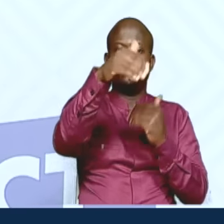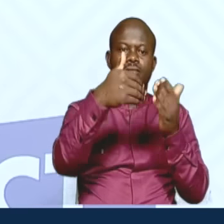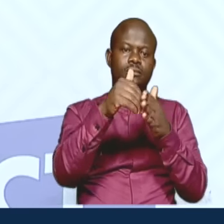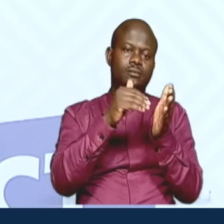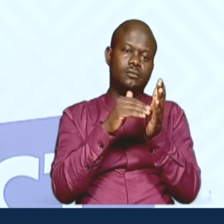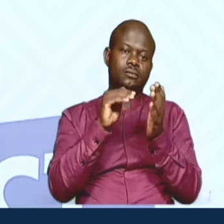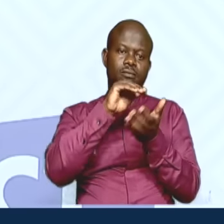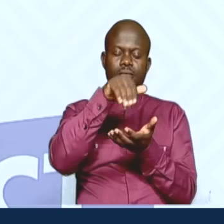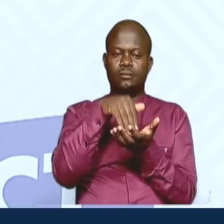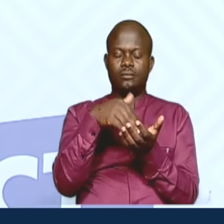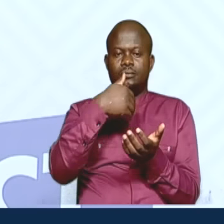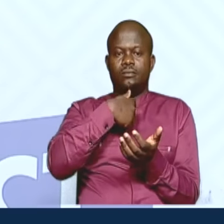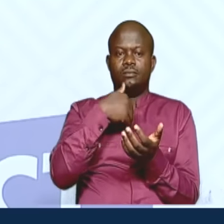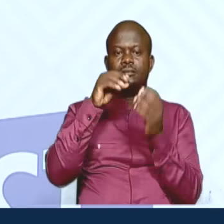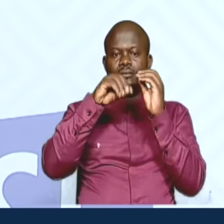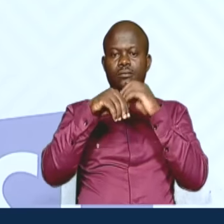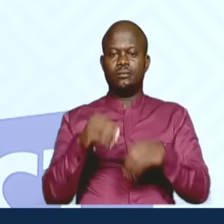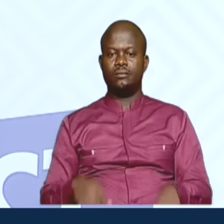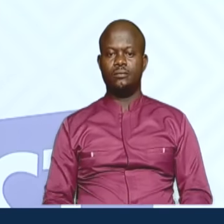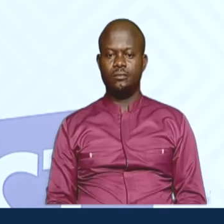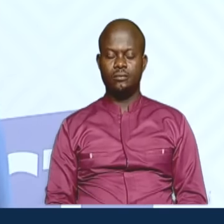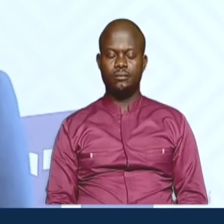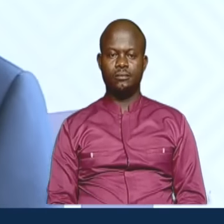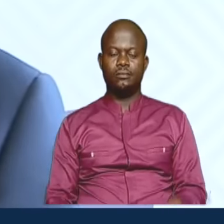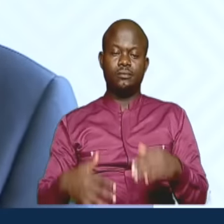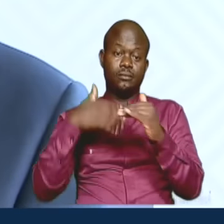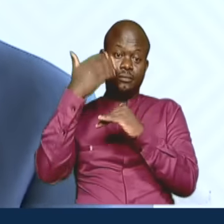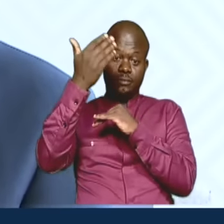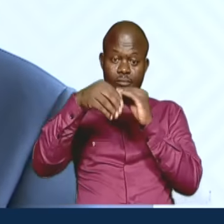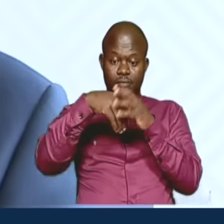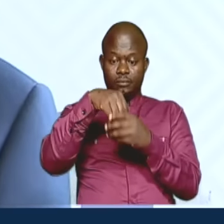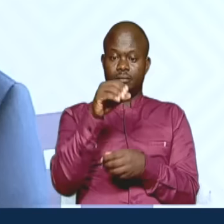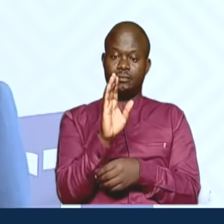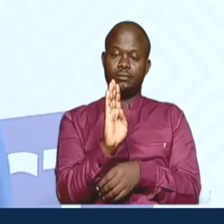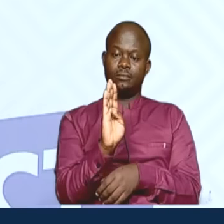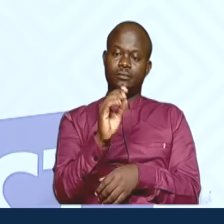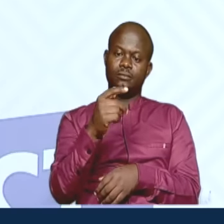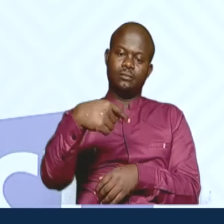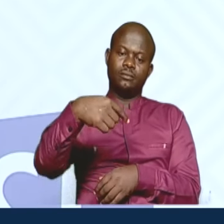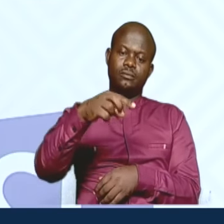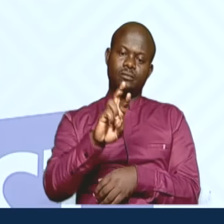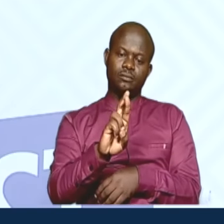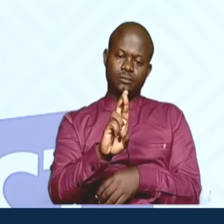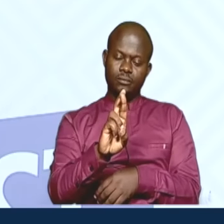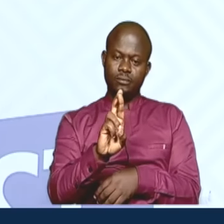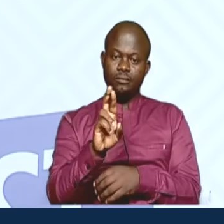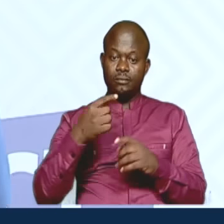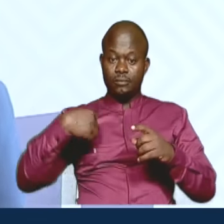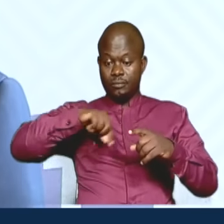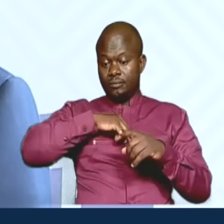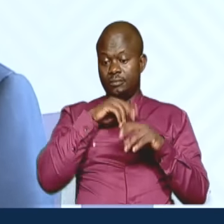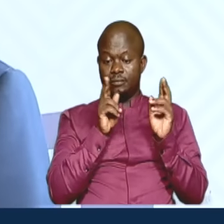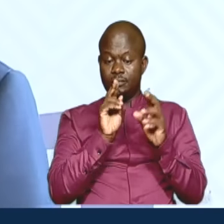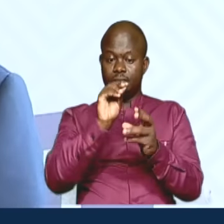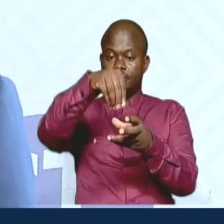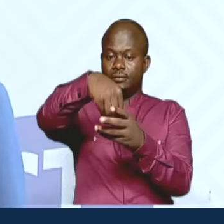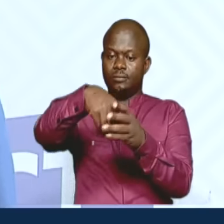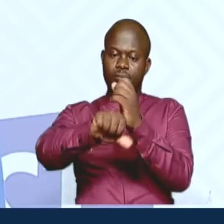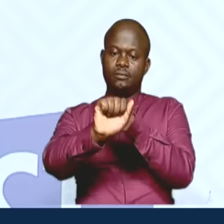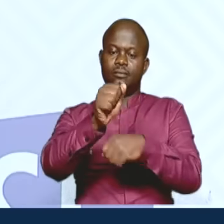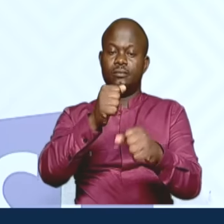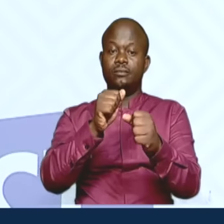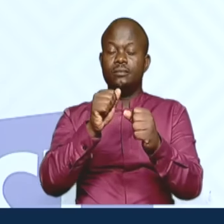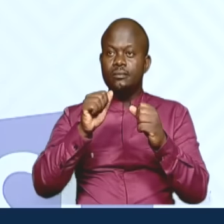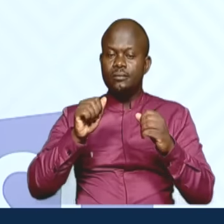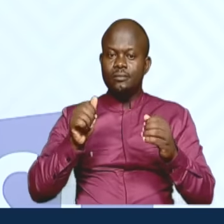kikagira umusaruro muri BPR dusanzwe tuba mu bikorwa byitabira guteza imbere